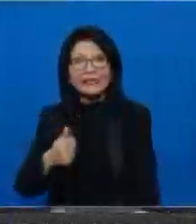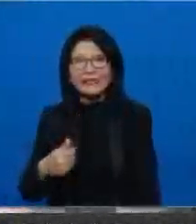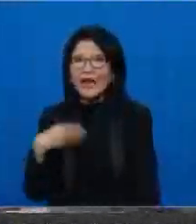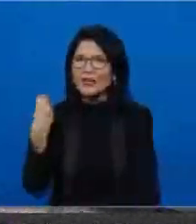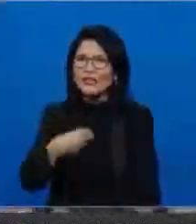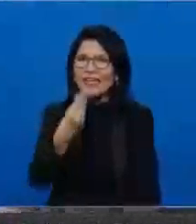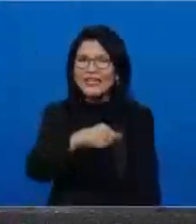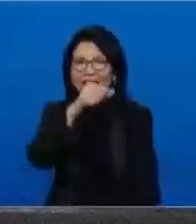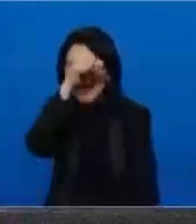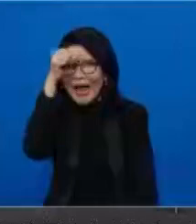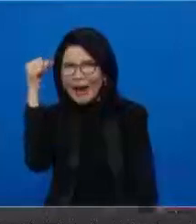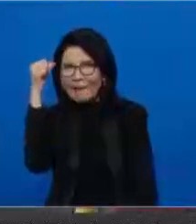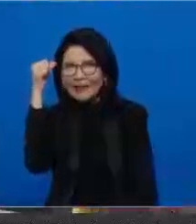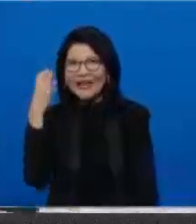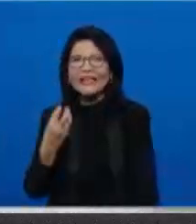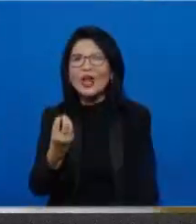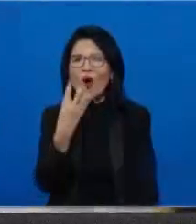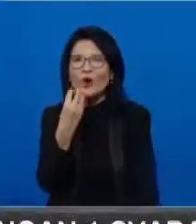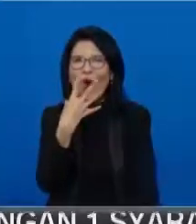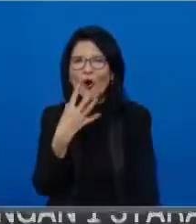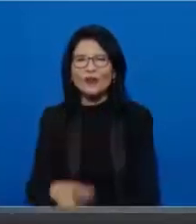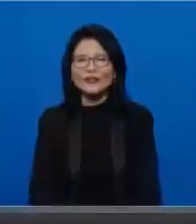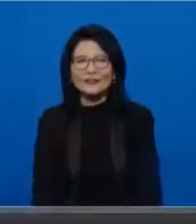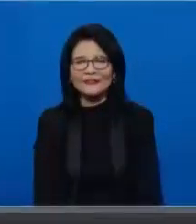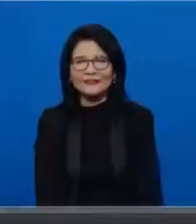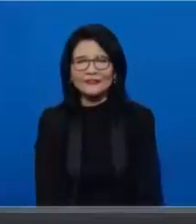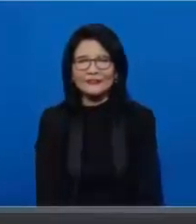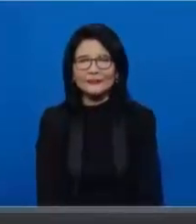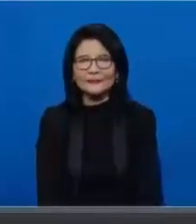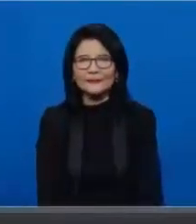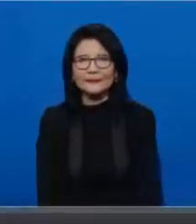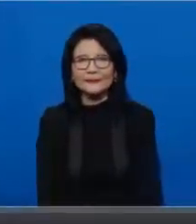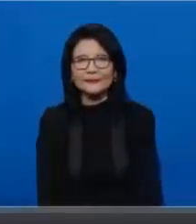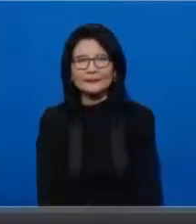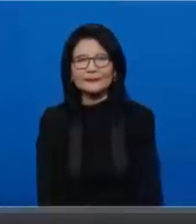jalan-jalan hemat seharian di Hong Kong. Reza Helmi, Hong Kong.